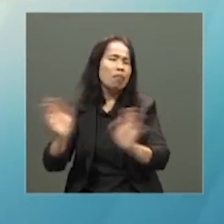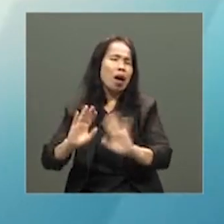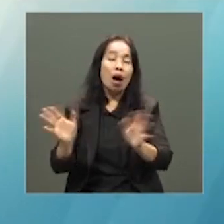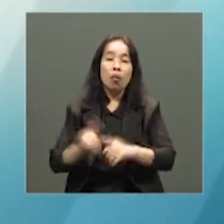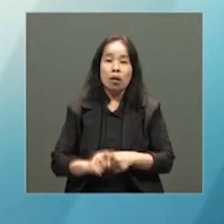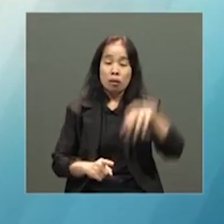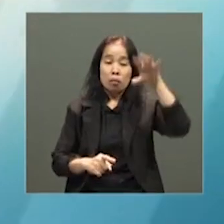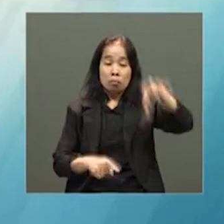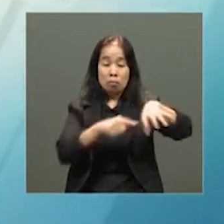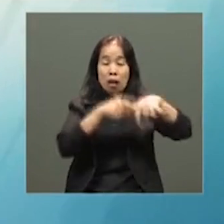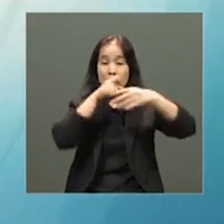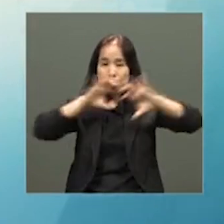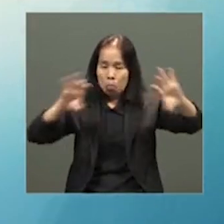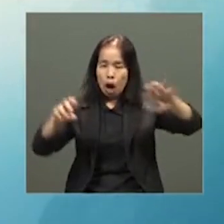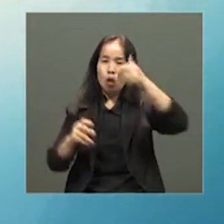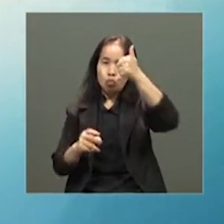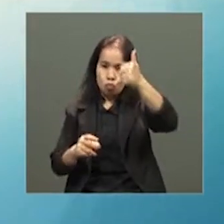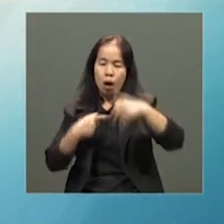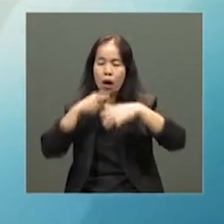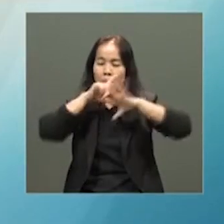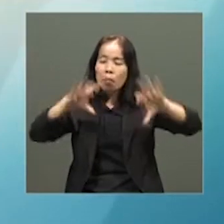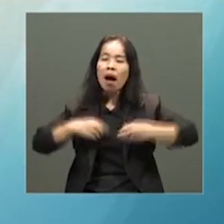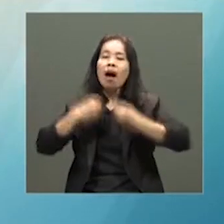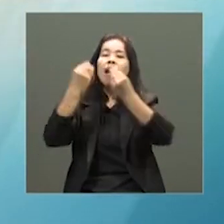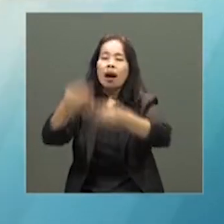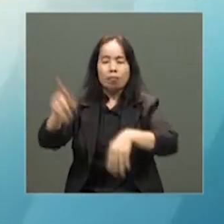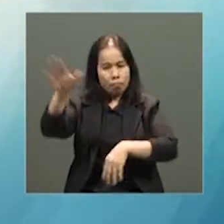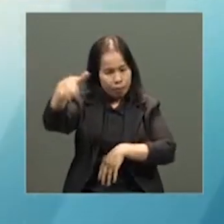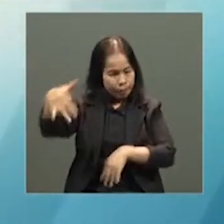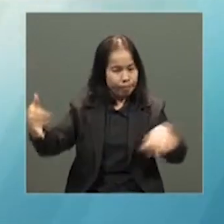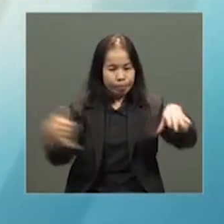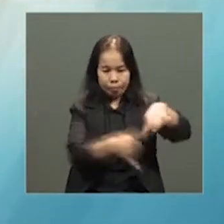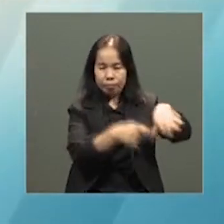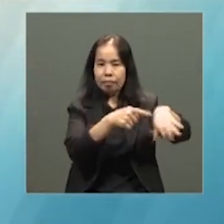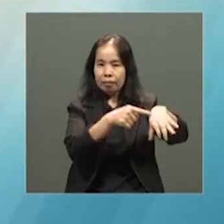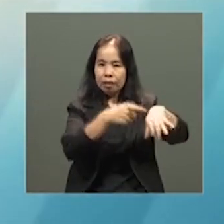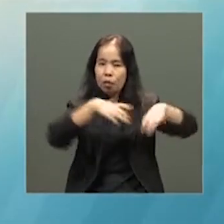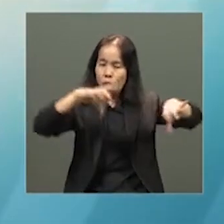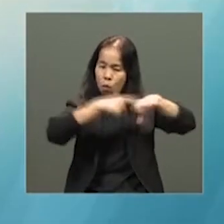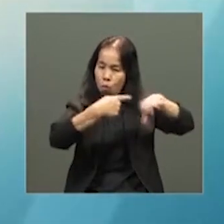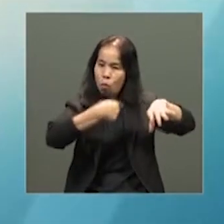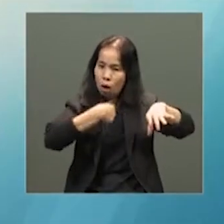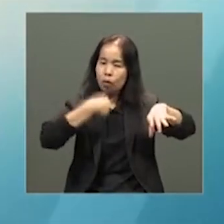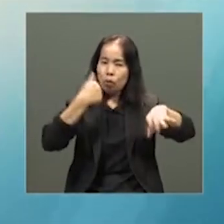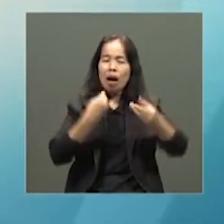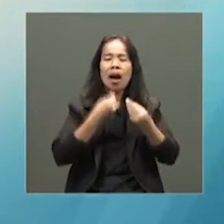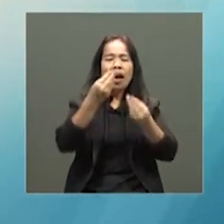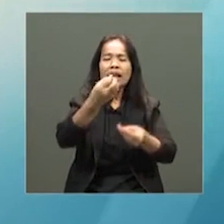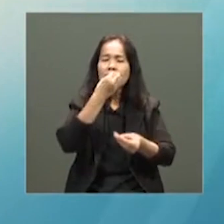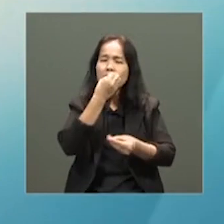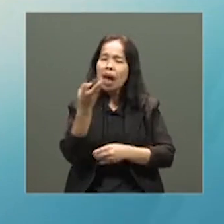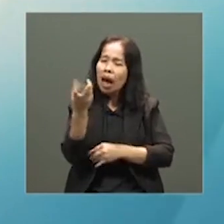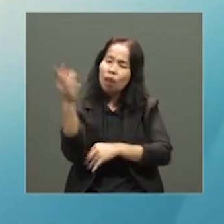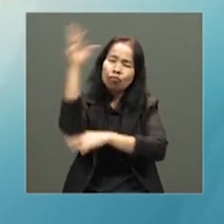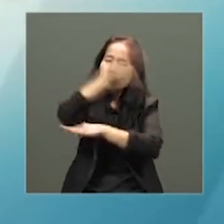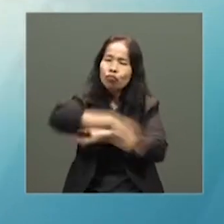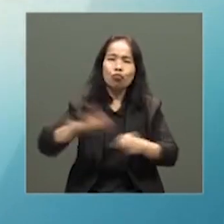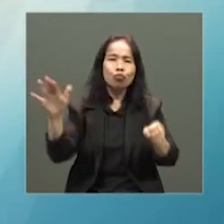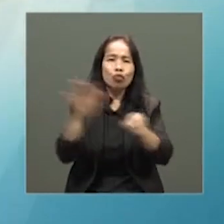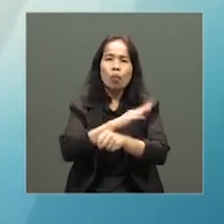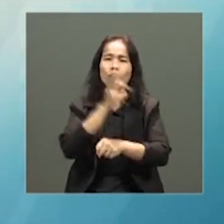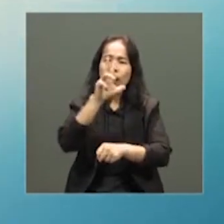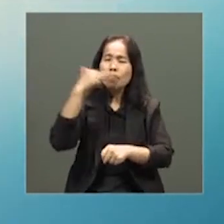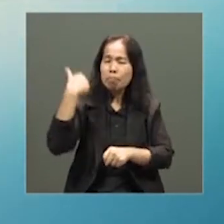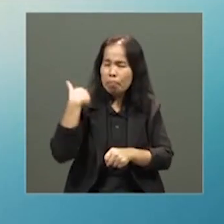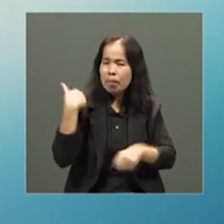ที่เป็นคล้ายๆโรงแรมอย่างที่ว่าเนี่ยนะครับเราจะดูแลท่านและท่านก็อยู่ในพื้นที่ที่จำกัดถ้าโฮมเนี่ยยากทีเ